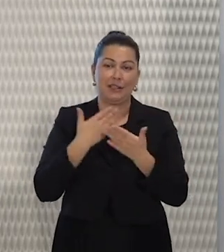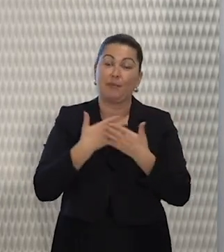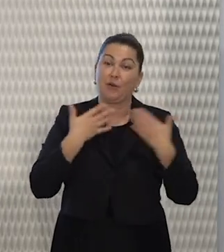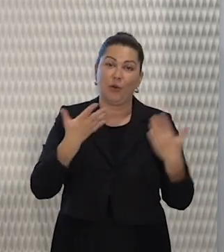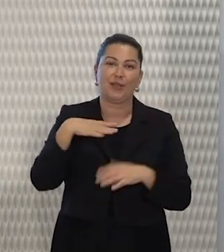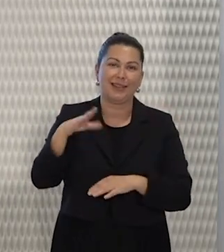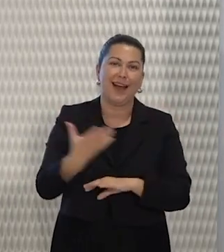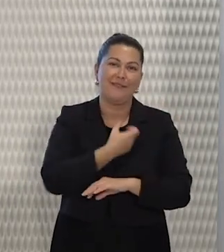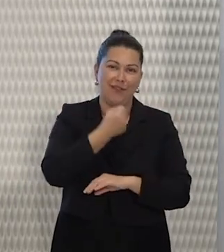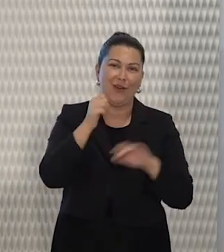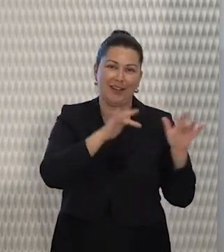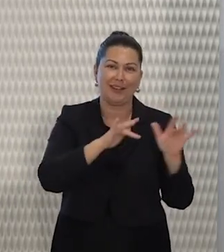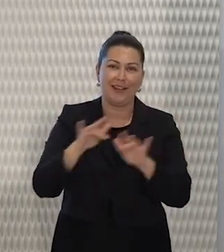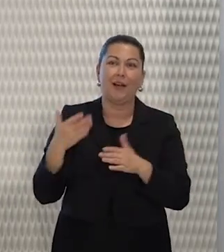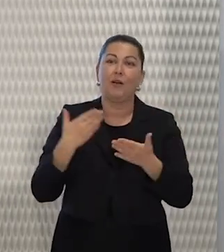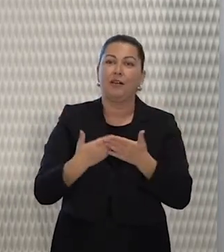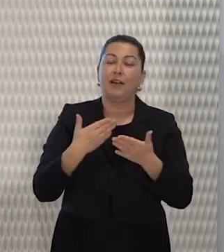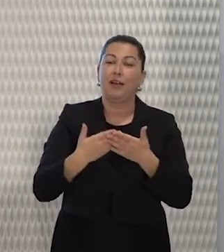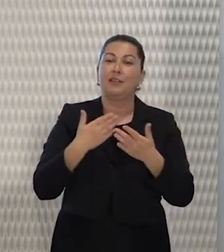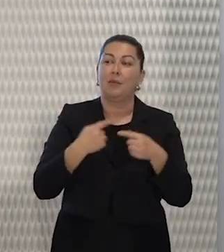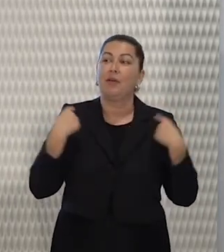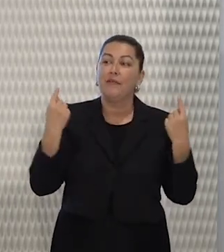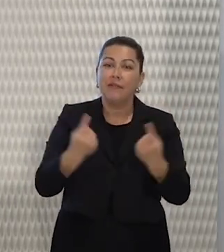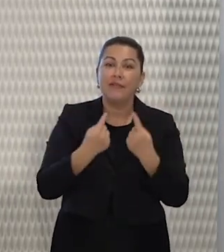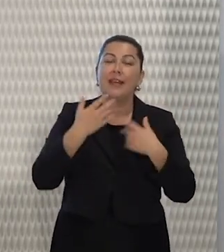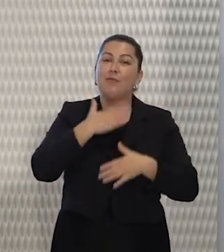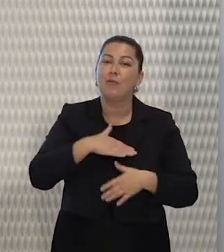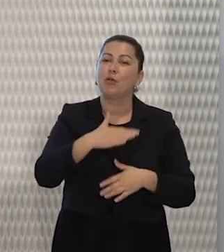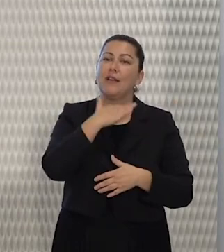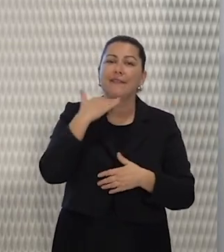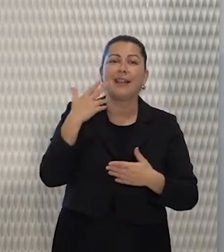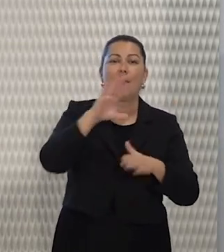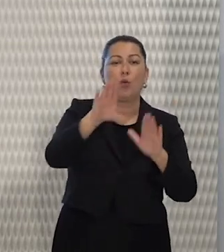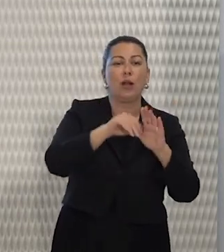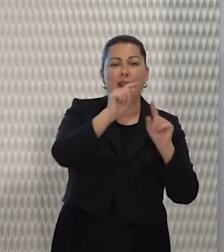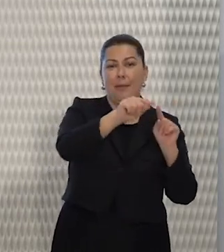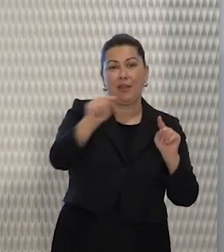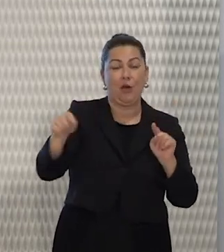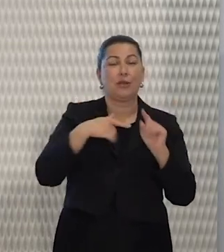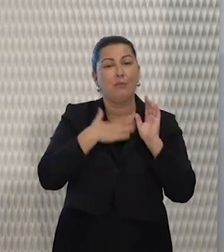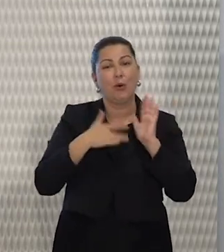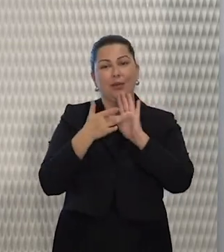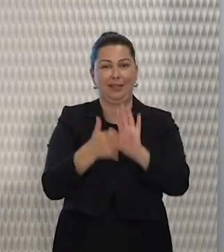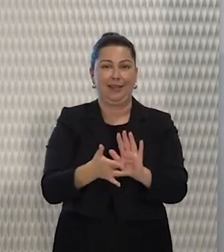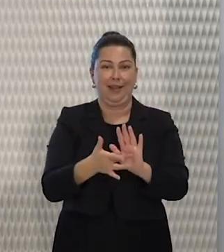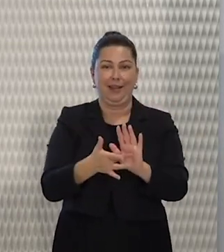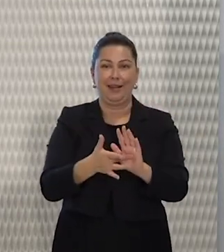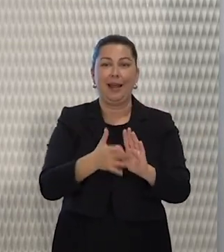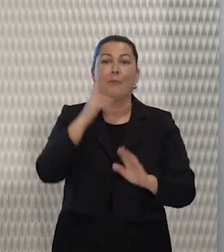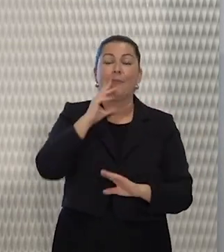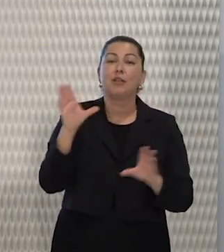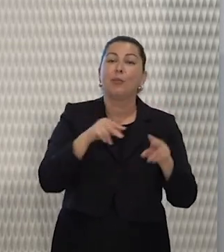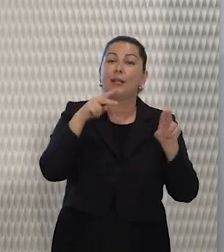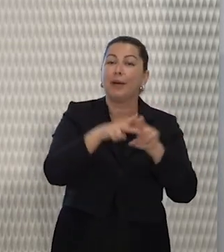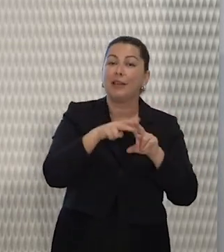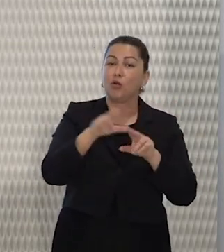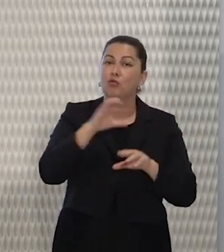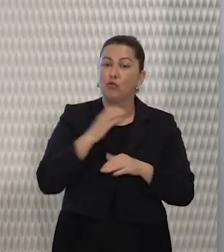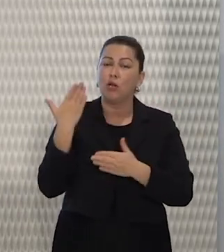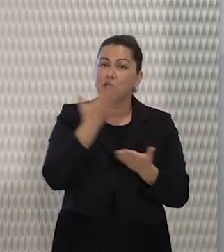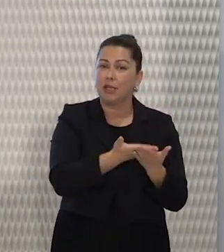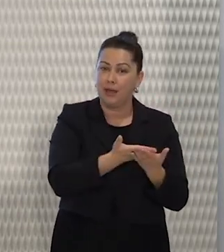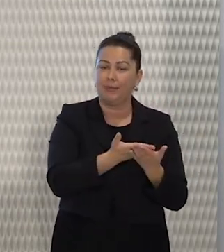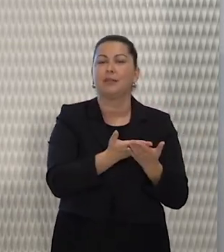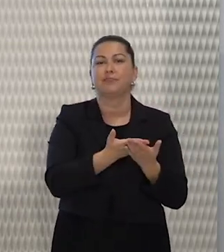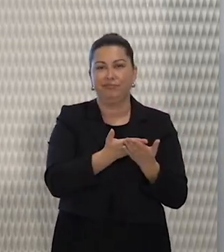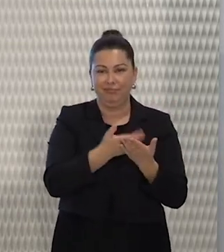Erfolge. Und genau das ist auch, was wir vielen Unternehmerinnen und Unternehmern zeigen wollen. Wenn man Menschen mit Behinderung die Chance gibt, dann weiß man ja gar nicht, was